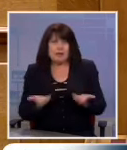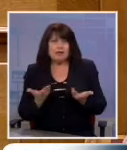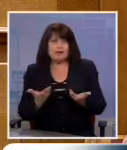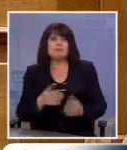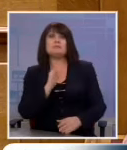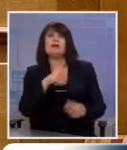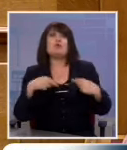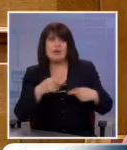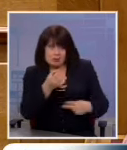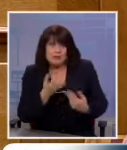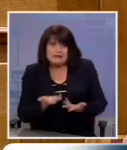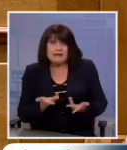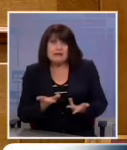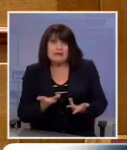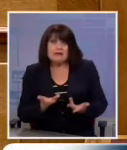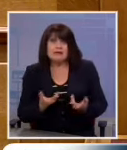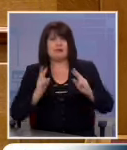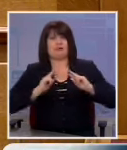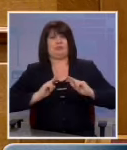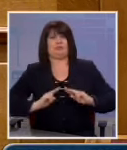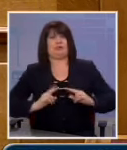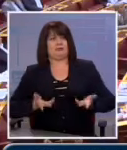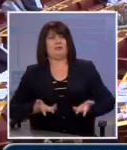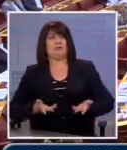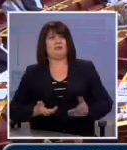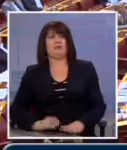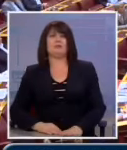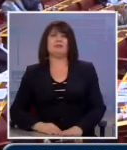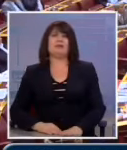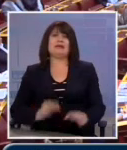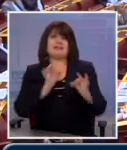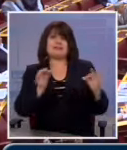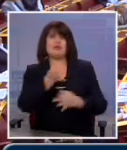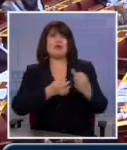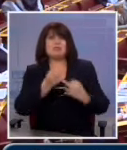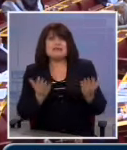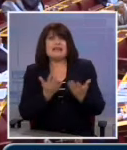Κύριε Υπουργέ, έχετε κάτι από αυτού? Για να ησυχάσω. Έχουμε μια διαβεβαίωση δική σας.